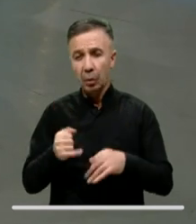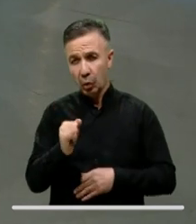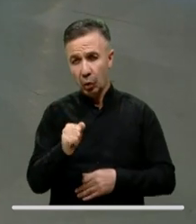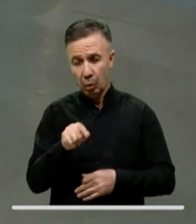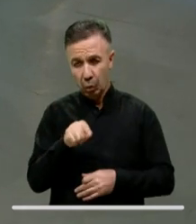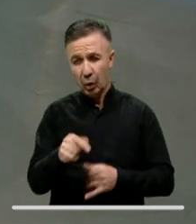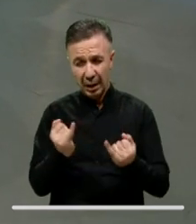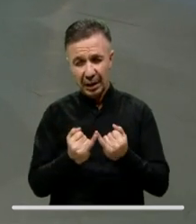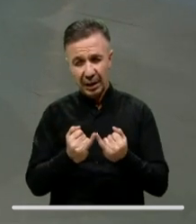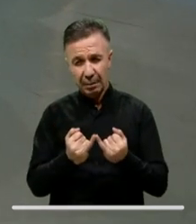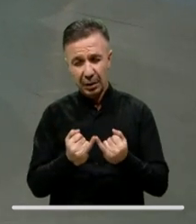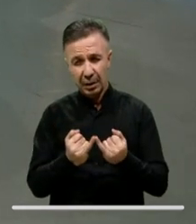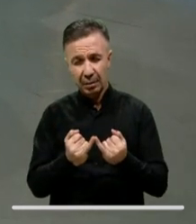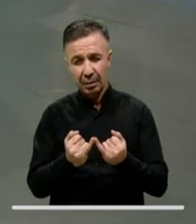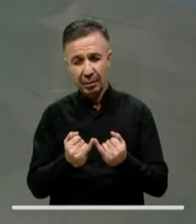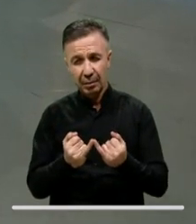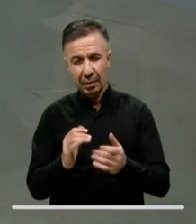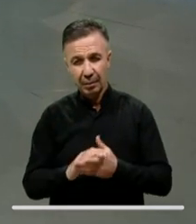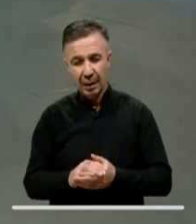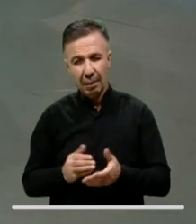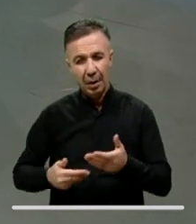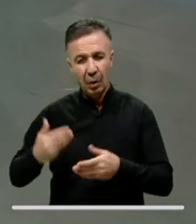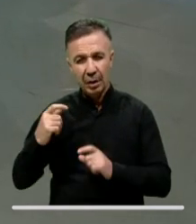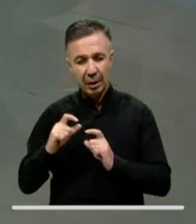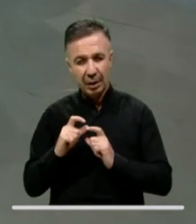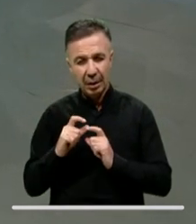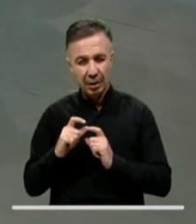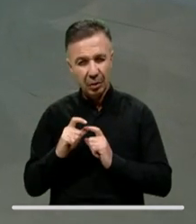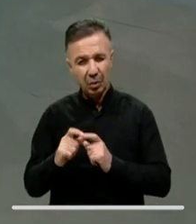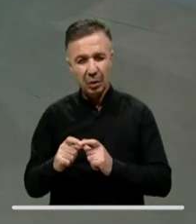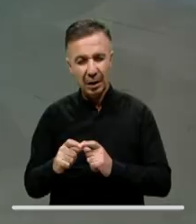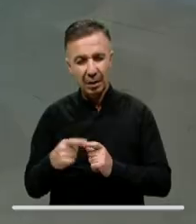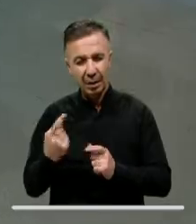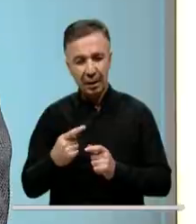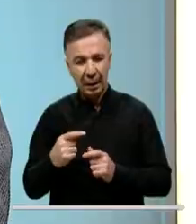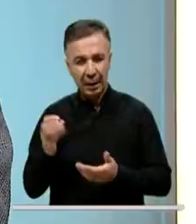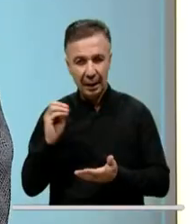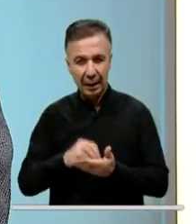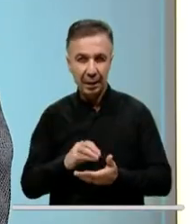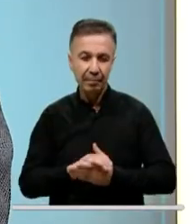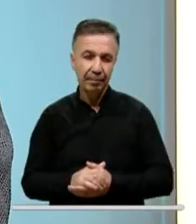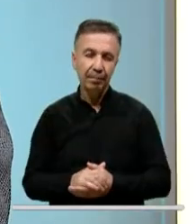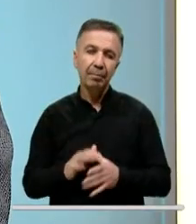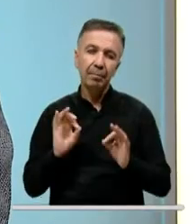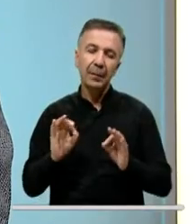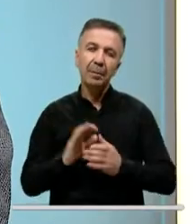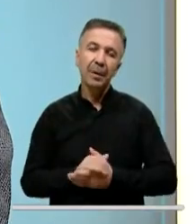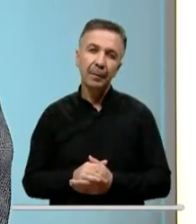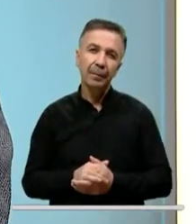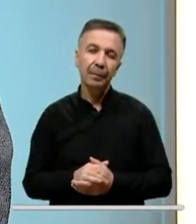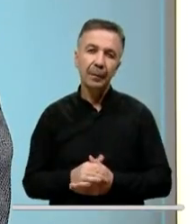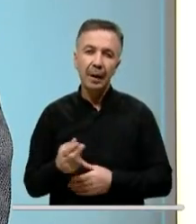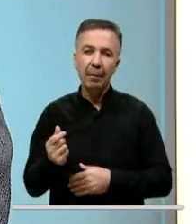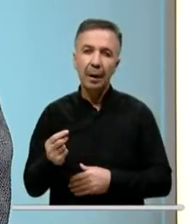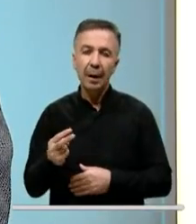kardeşimizin sorusuna cevap vermeden önce bir önceki soruya bir şey daha ekleyelim müsaadeniz buyurun olursa. Buyurun hocam, ne demek, estağfurullah. Şimdi